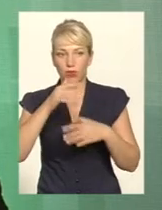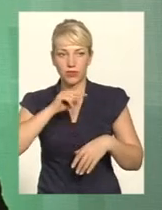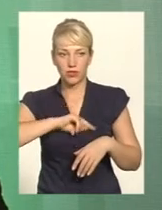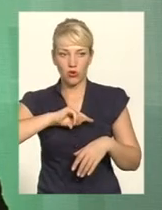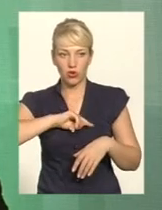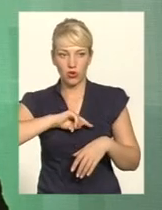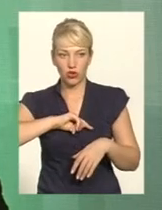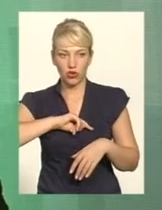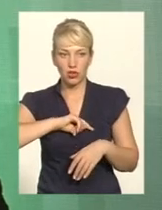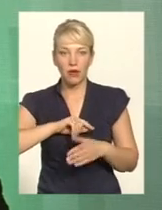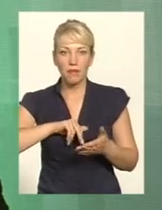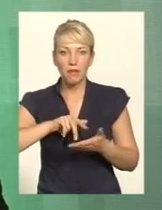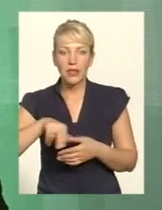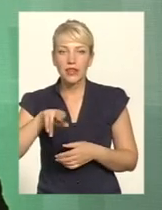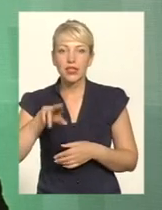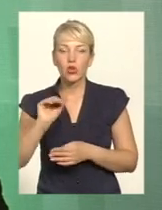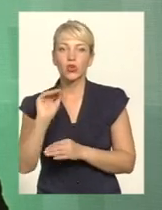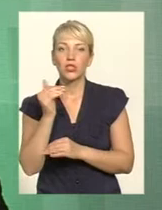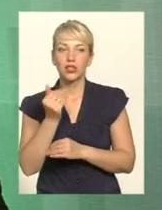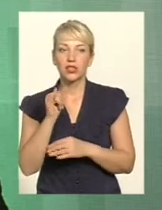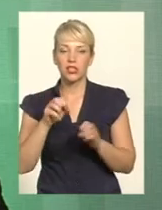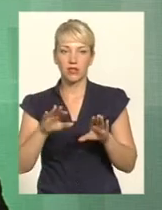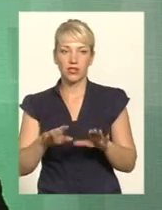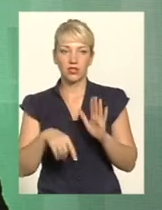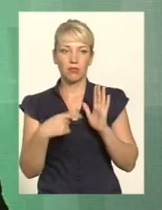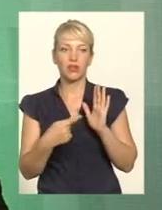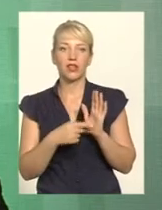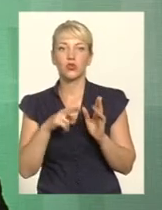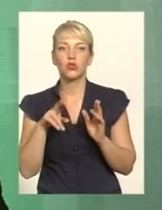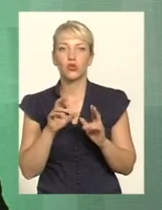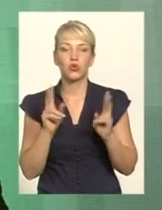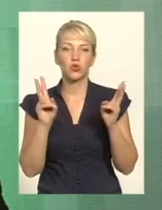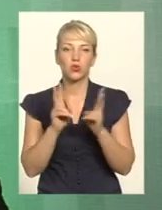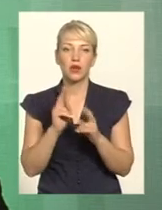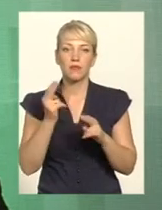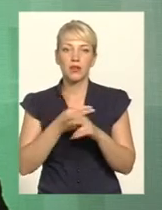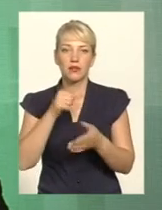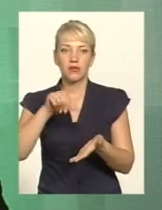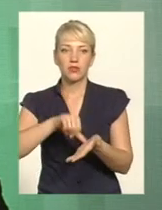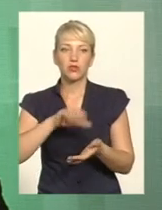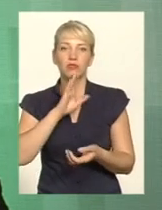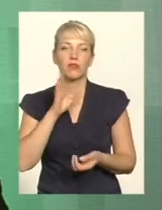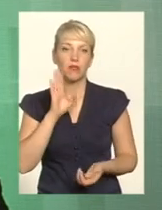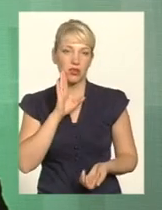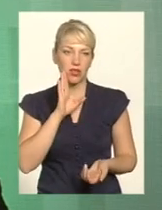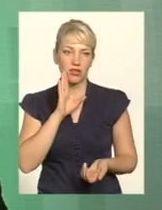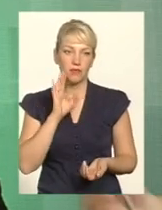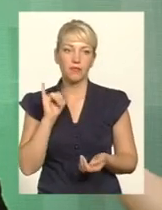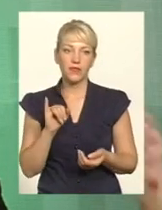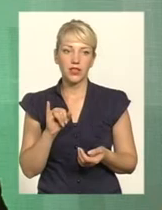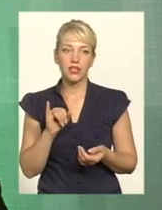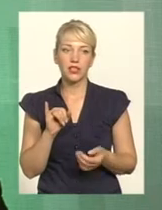психологічно підійти до дитини і вирішити питання щодо зустрічі без присутності матері. І приходить